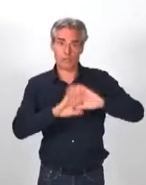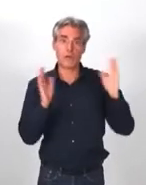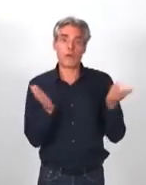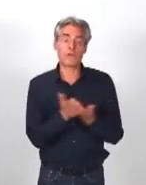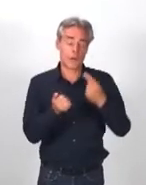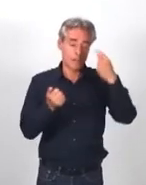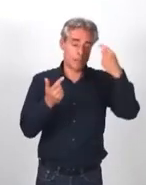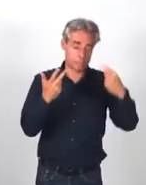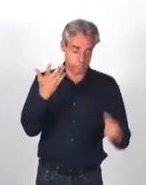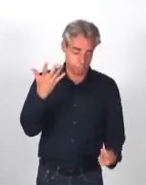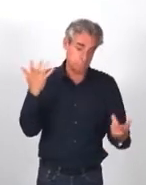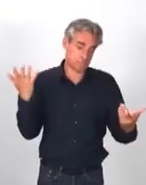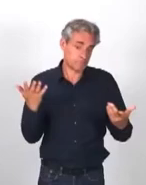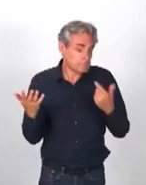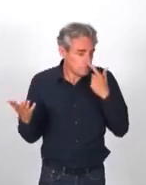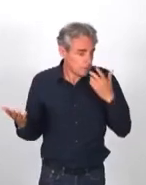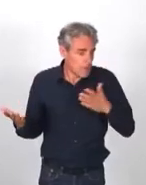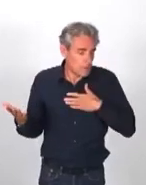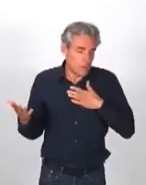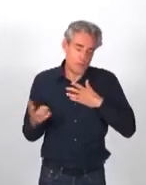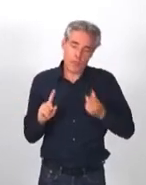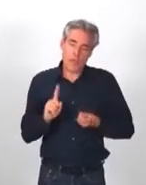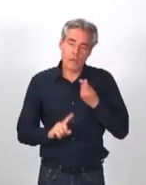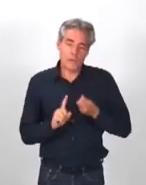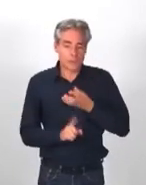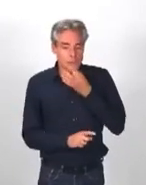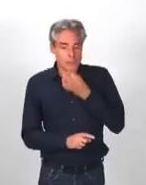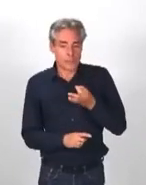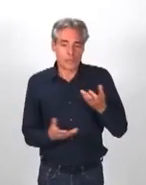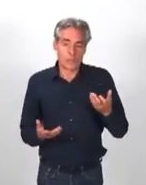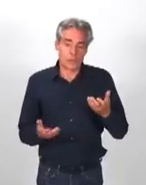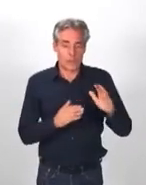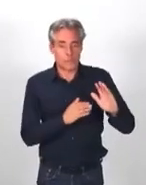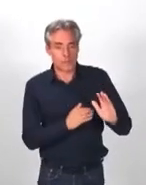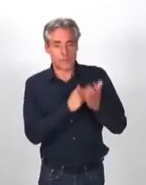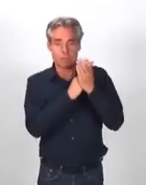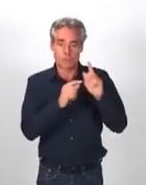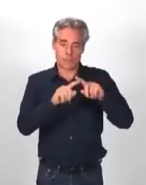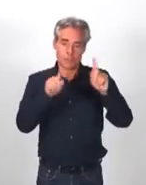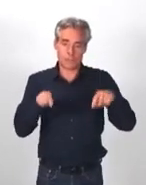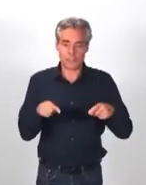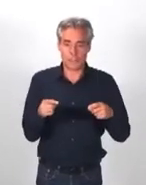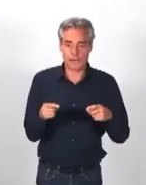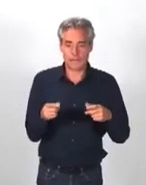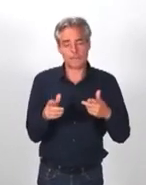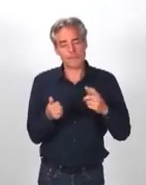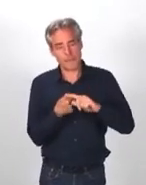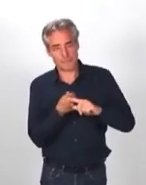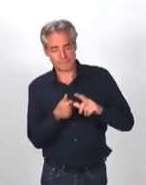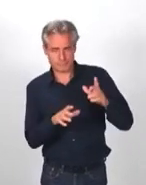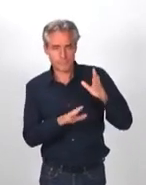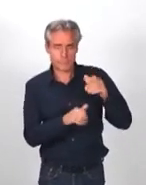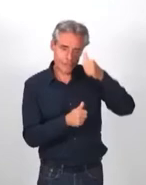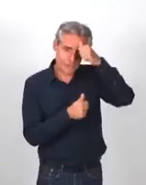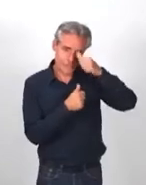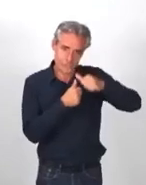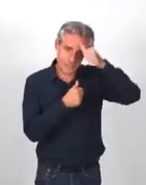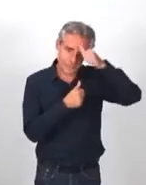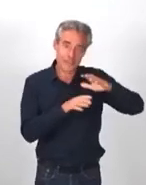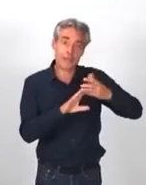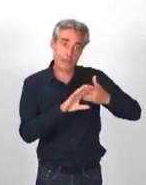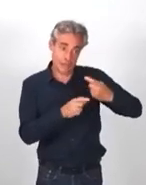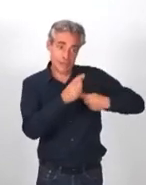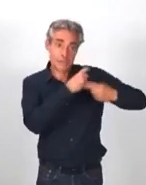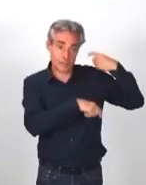Voilà, donc je trouve que c'est important quand on présente un budget à la fois de rendre ce que nous avions